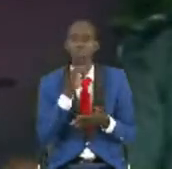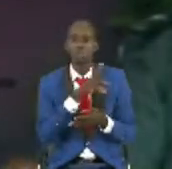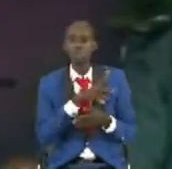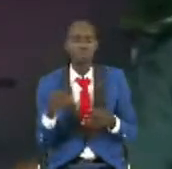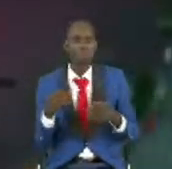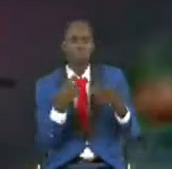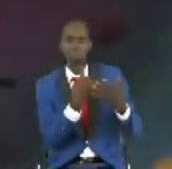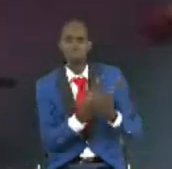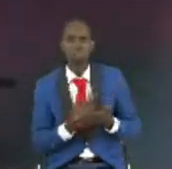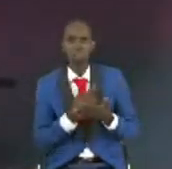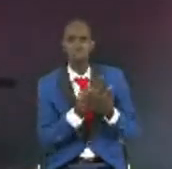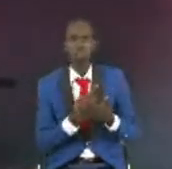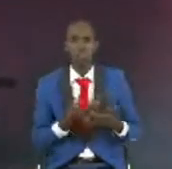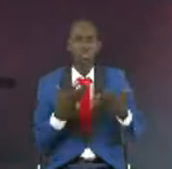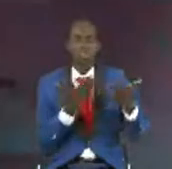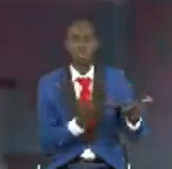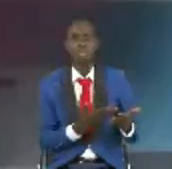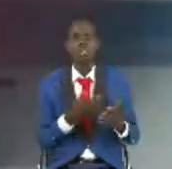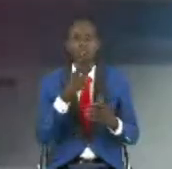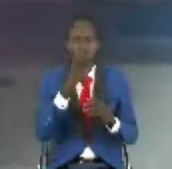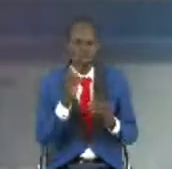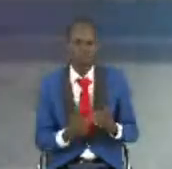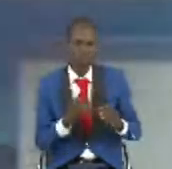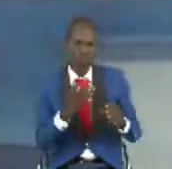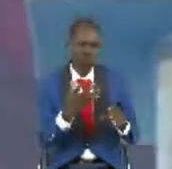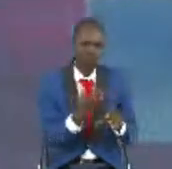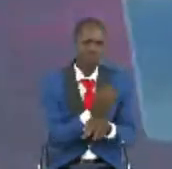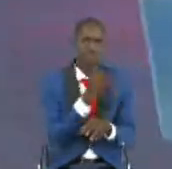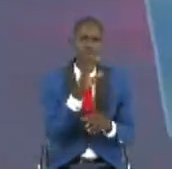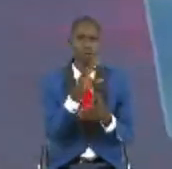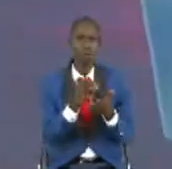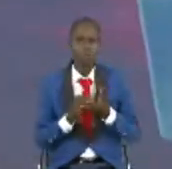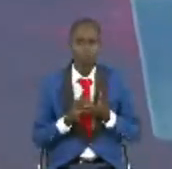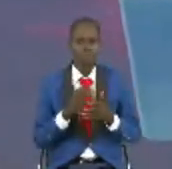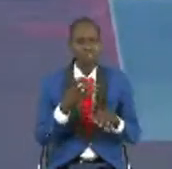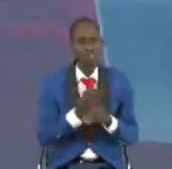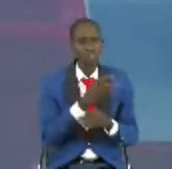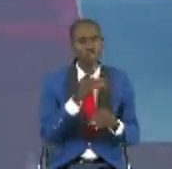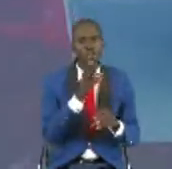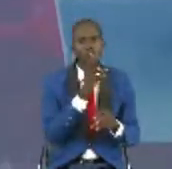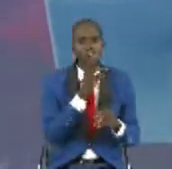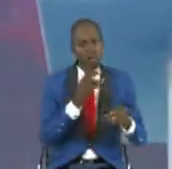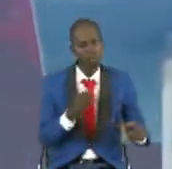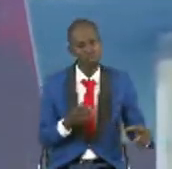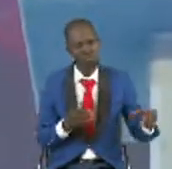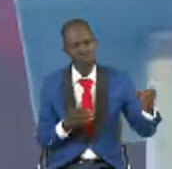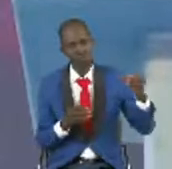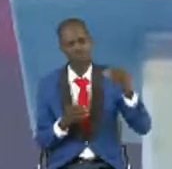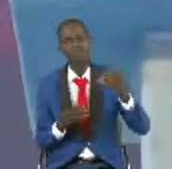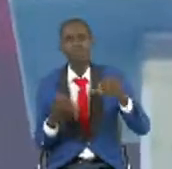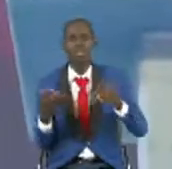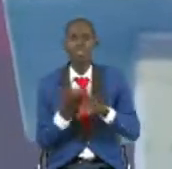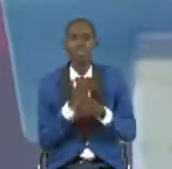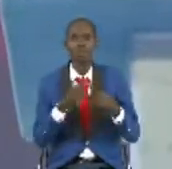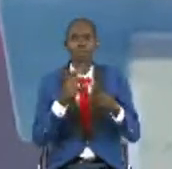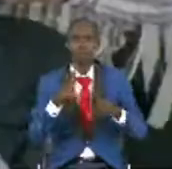discrimination. L'eau est là pour tout le monde. Tu peux même prendre un l'eau de